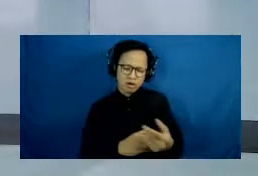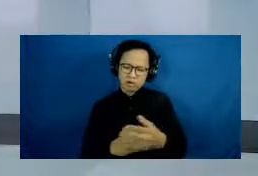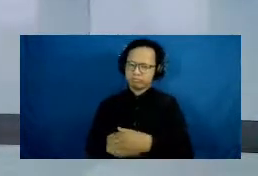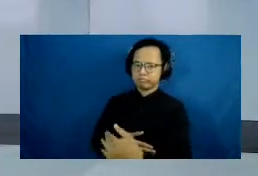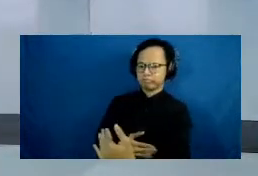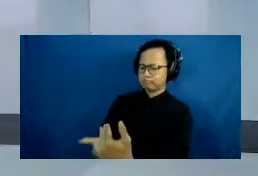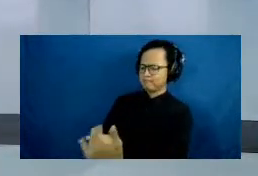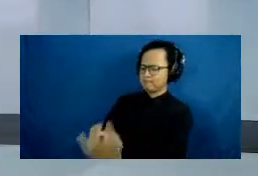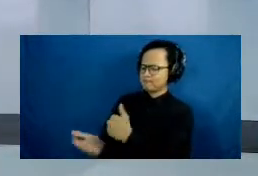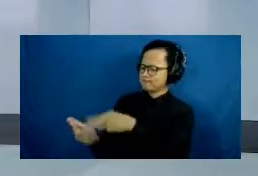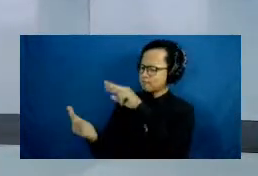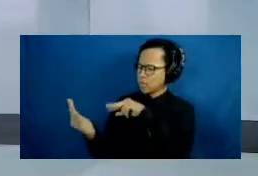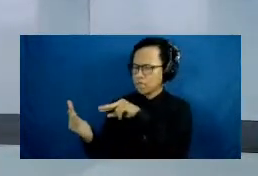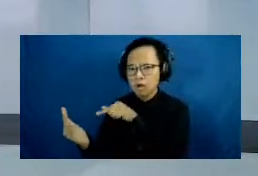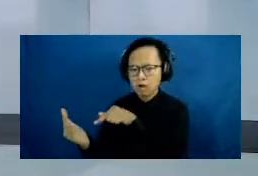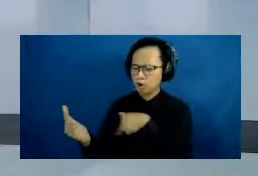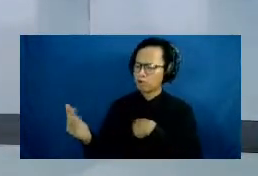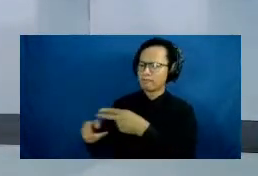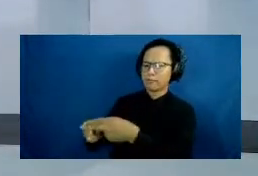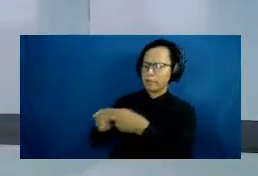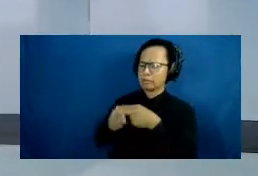pahami yang namanya kita pinjam itu